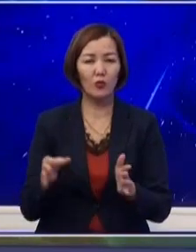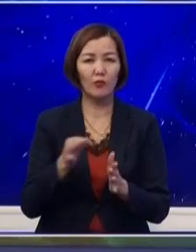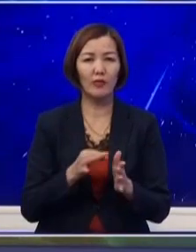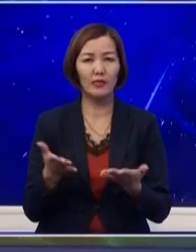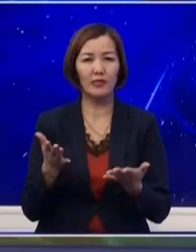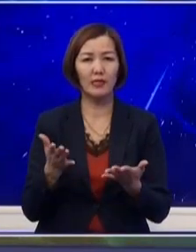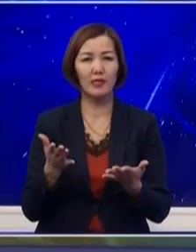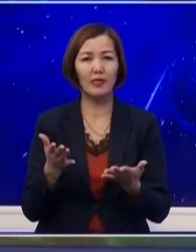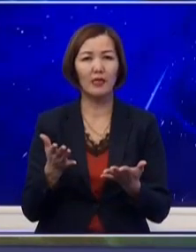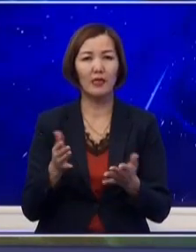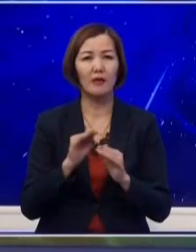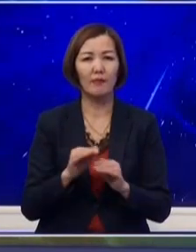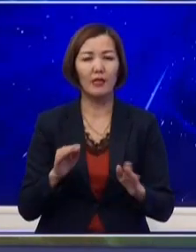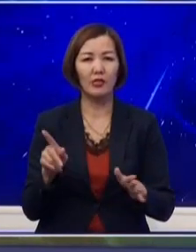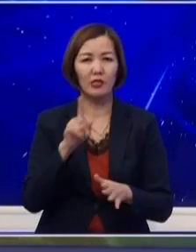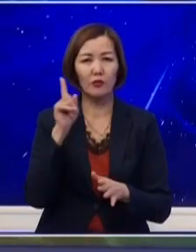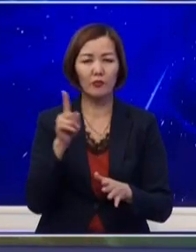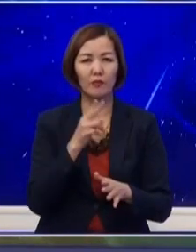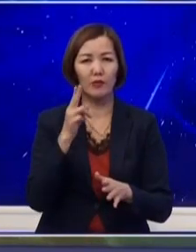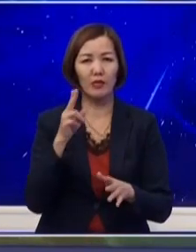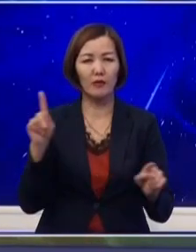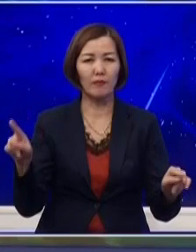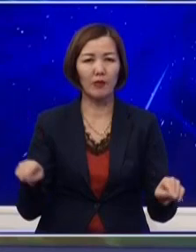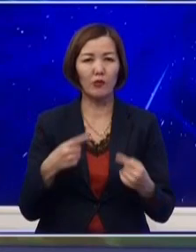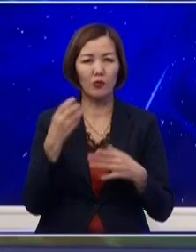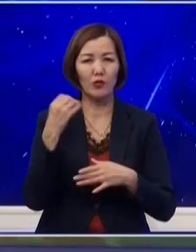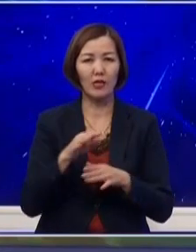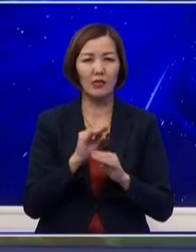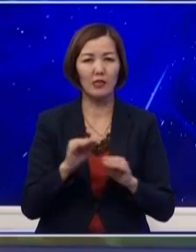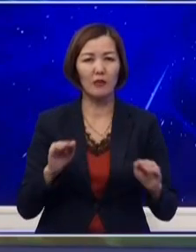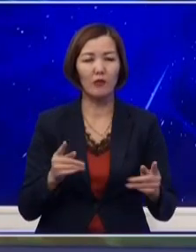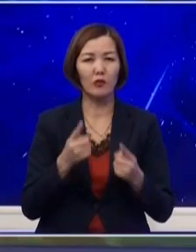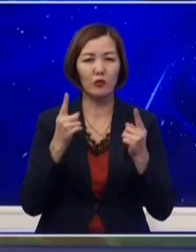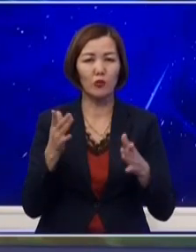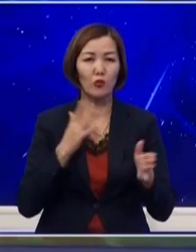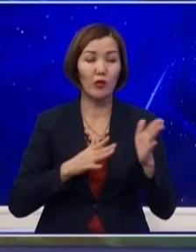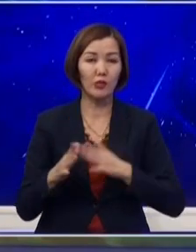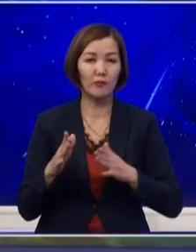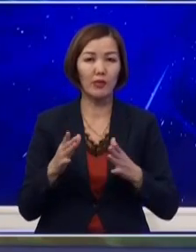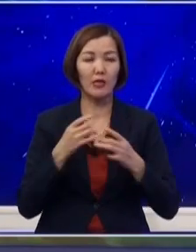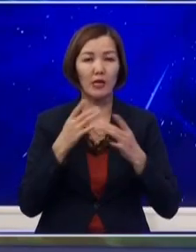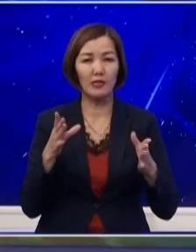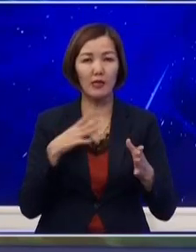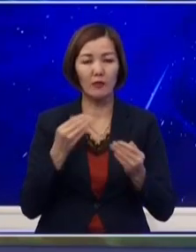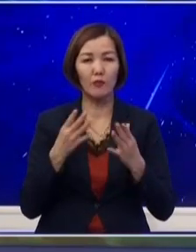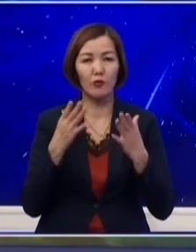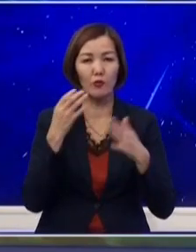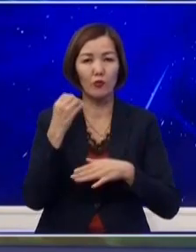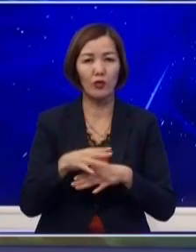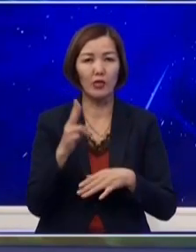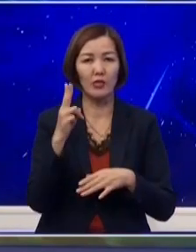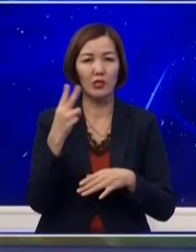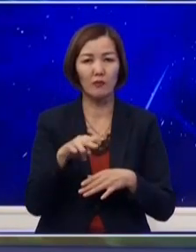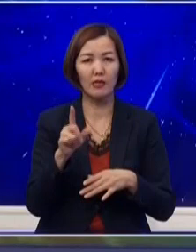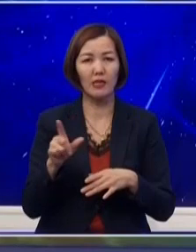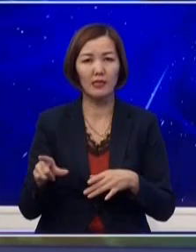Ұлыстың ұлы күнін Жетісу облыстық балалар мен жасөспірімдерді бейімдеу орталығының тәрбиеленушілері зор қуанышпен қарсы алды. Бүгінде